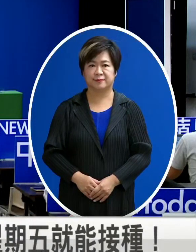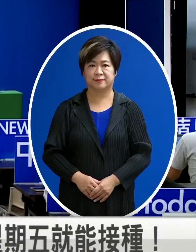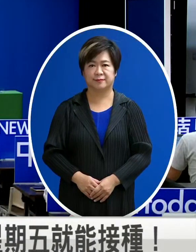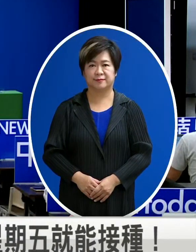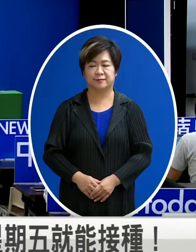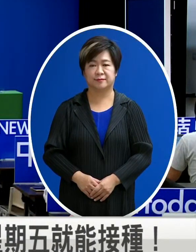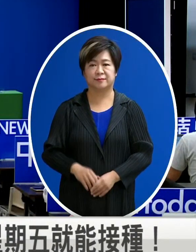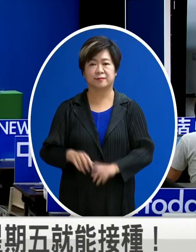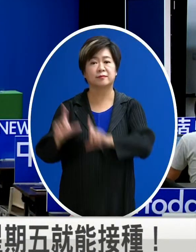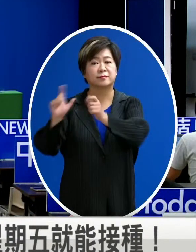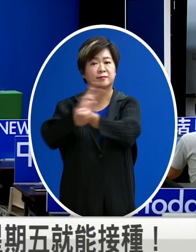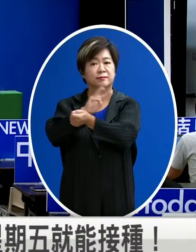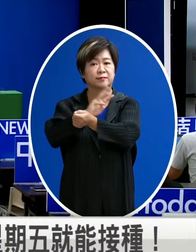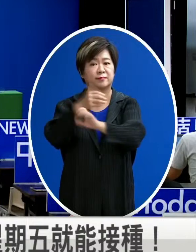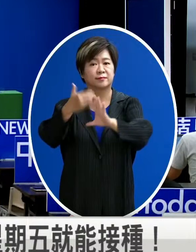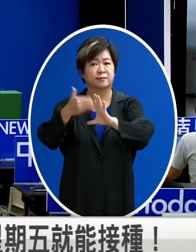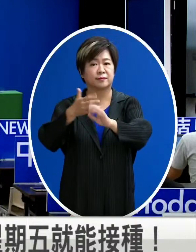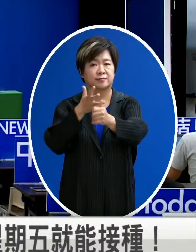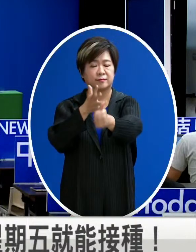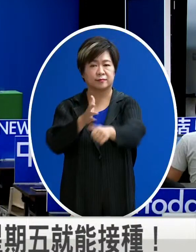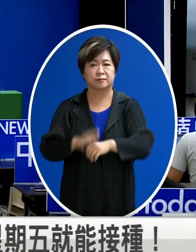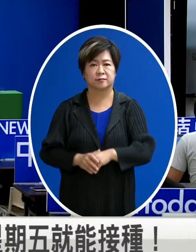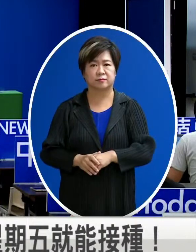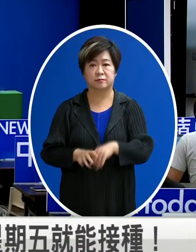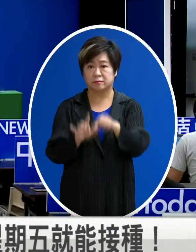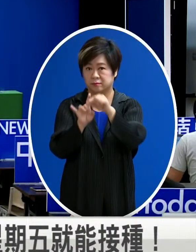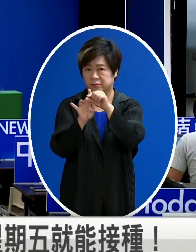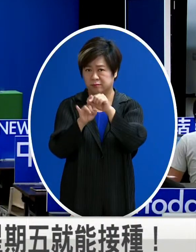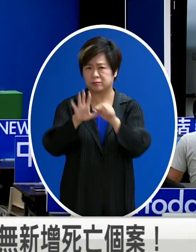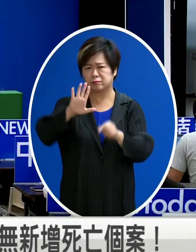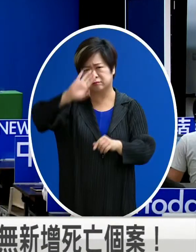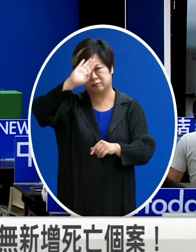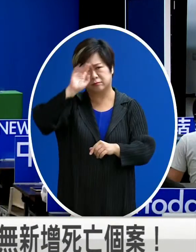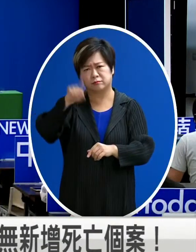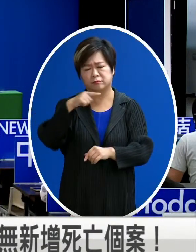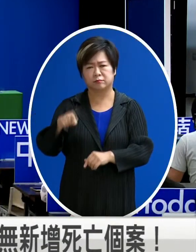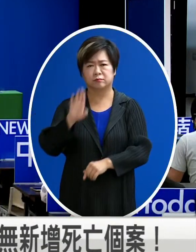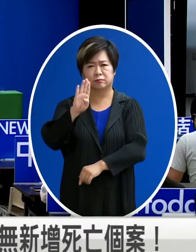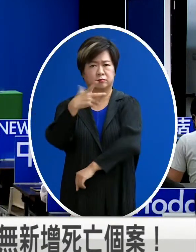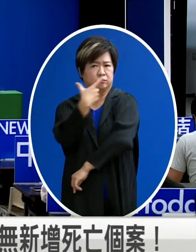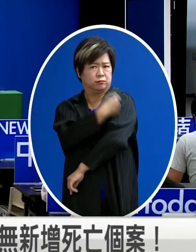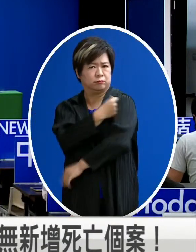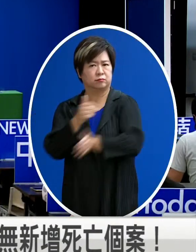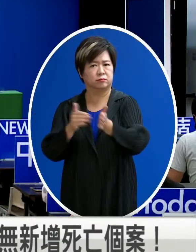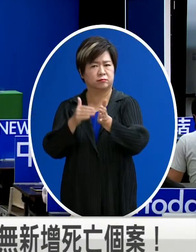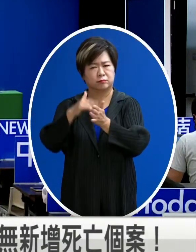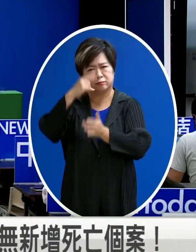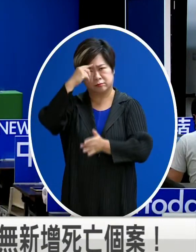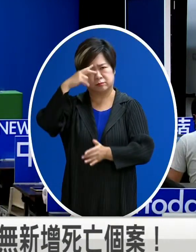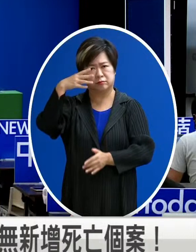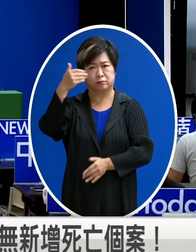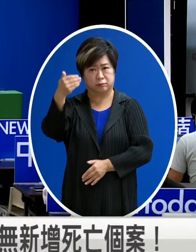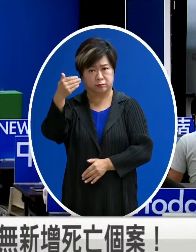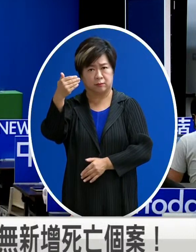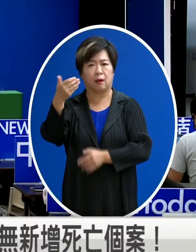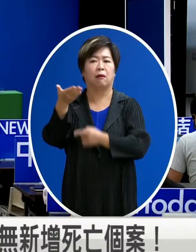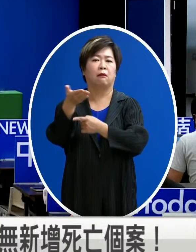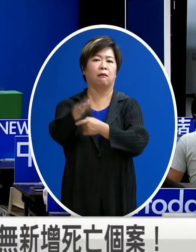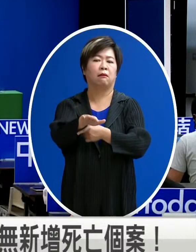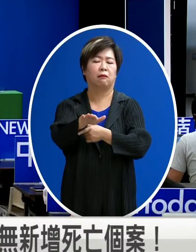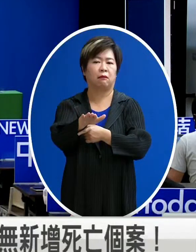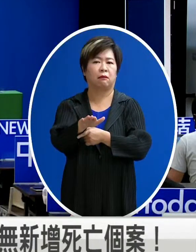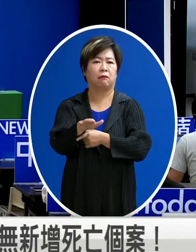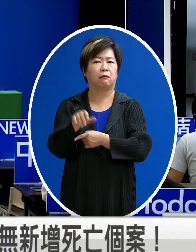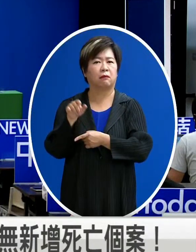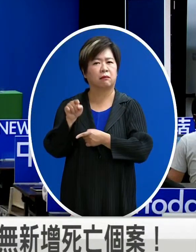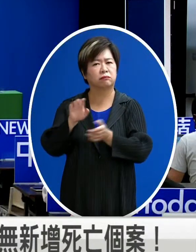不好意思，东森新闻提问，想问一下说台中有患者是 BNT 疫苗打完之后9天过后是过世，那不